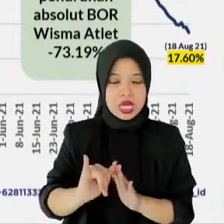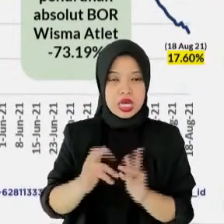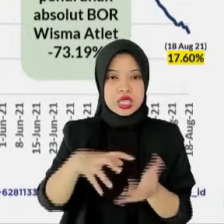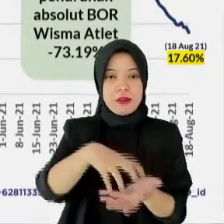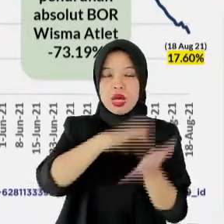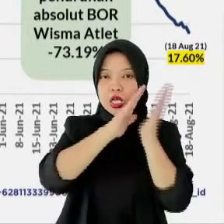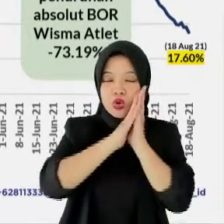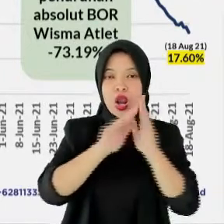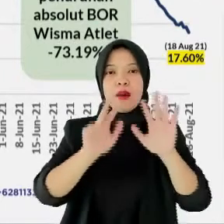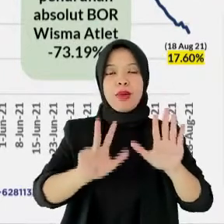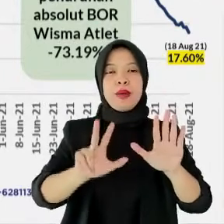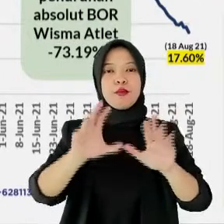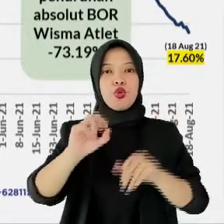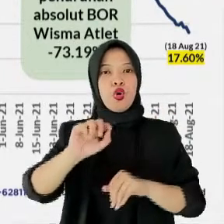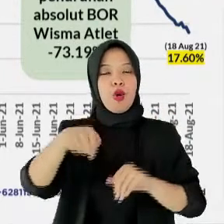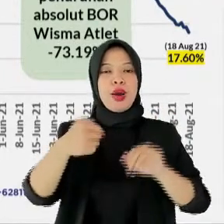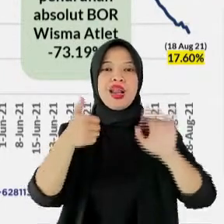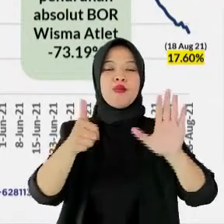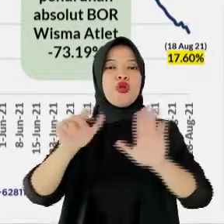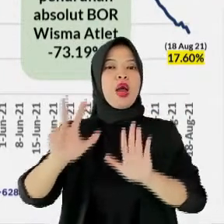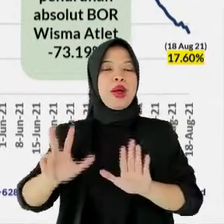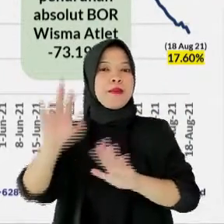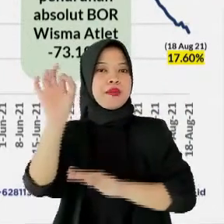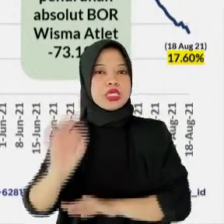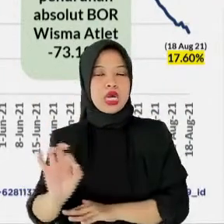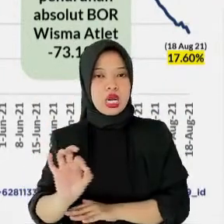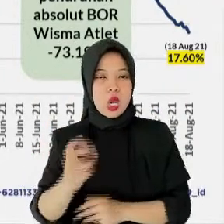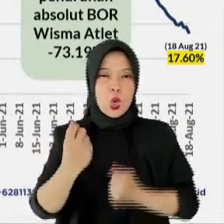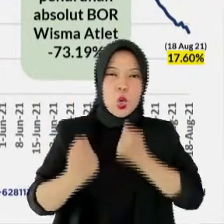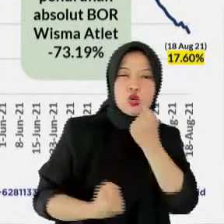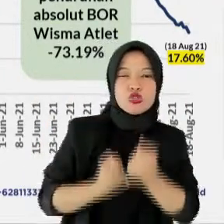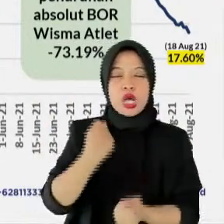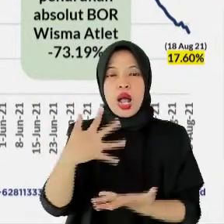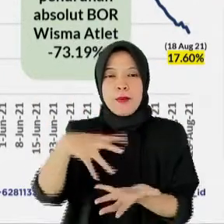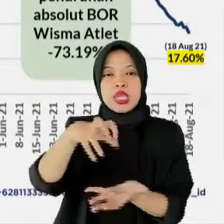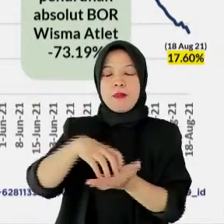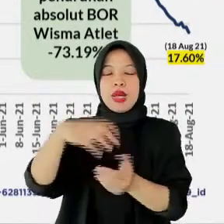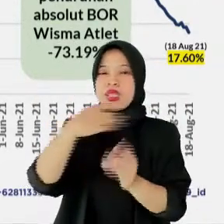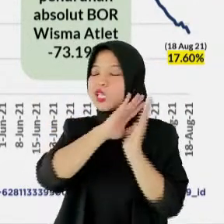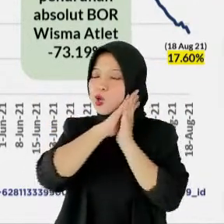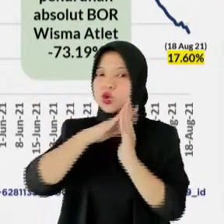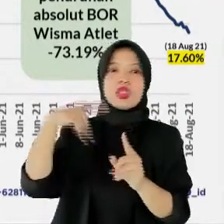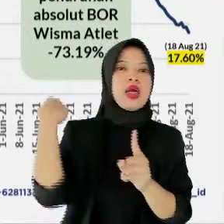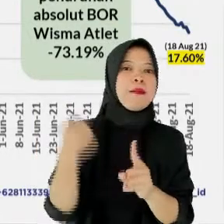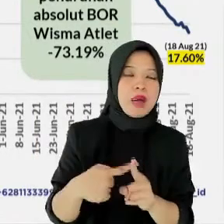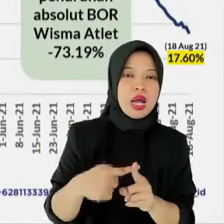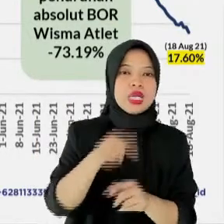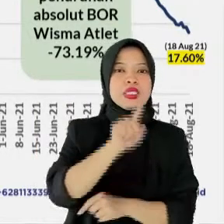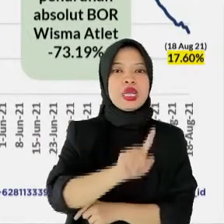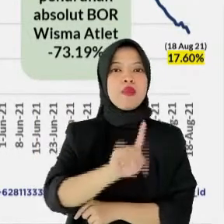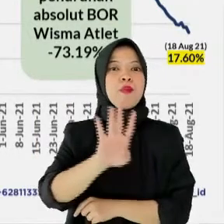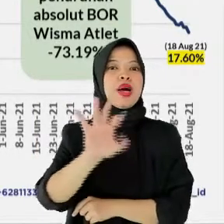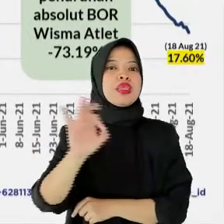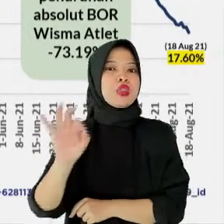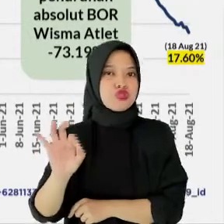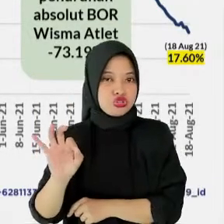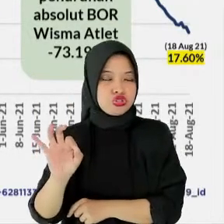sudah 80,68. Apa yang dilakukan? Dilakukan penambahan tempat tidur